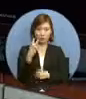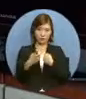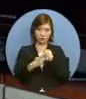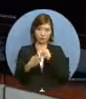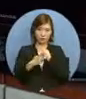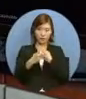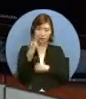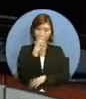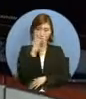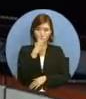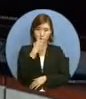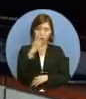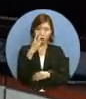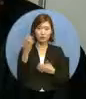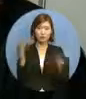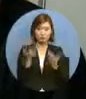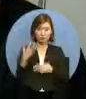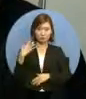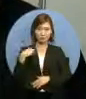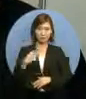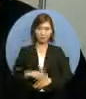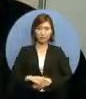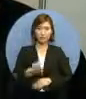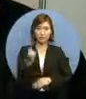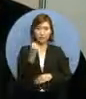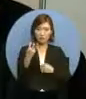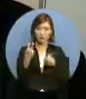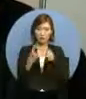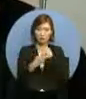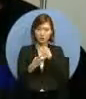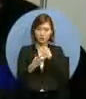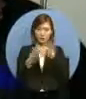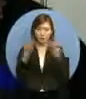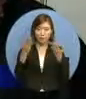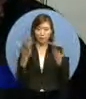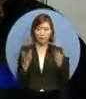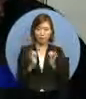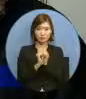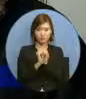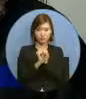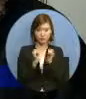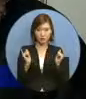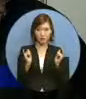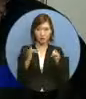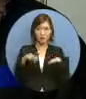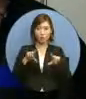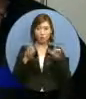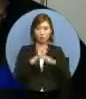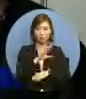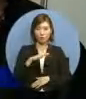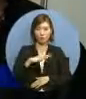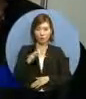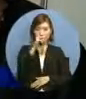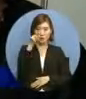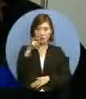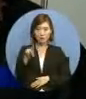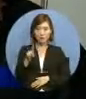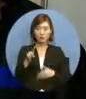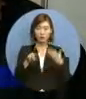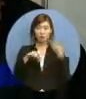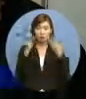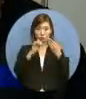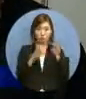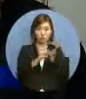해 드리고 있는 일을 하고 있거든요 에너지 진단을 받으신 가정이 이렇게 올해의 저희가 체크를 해 봤다면 9%